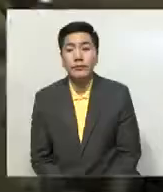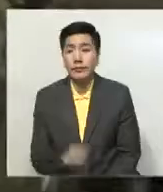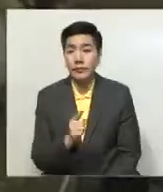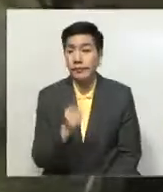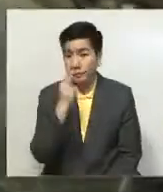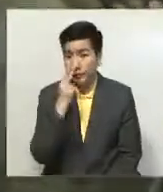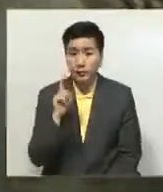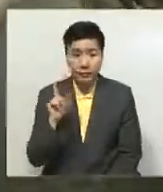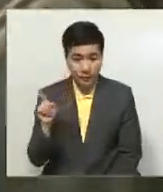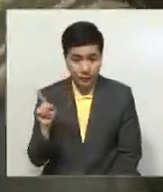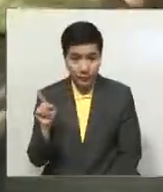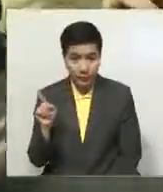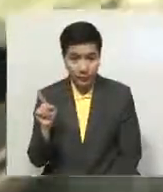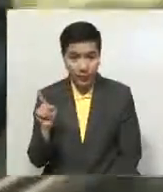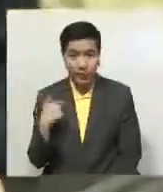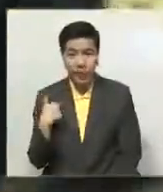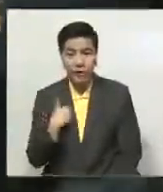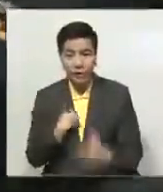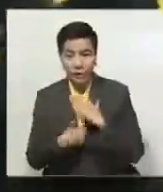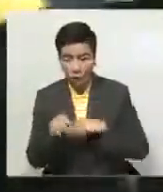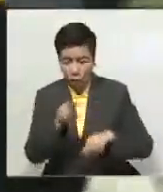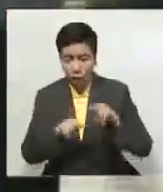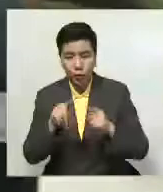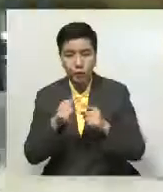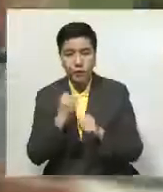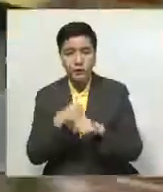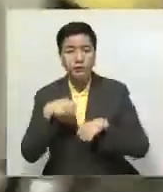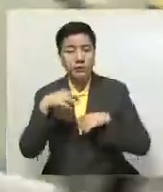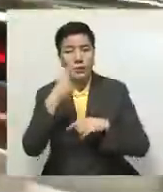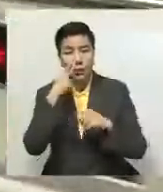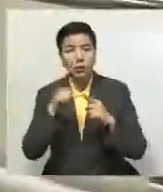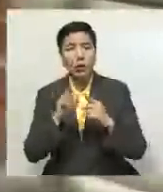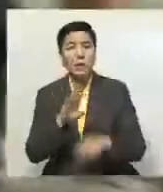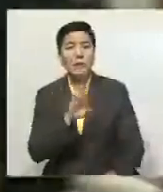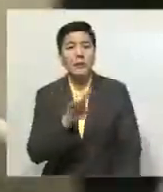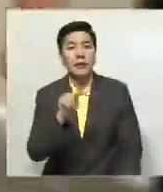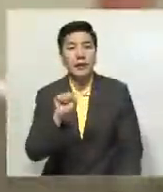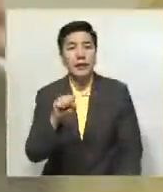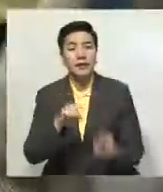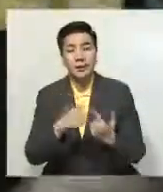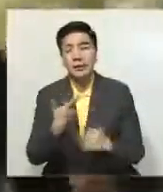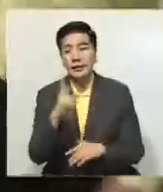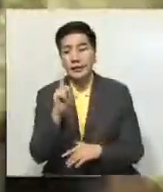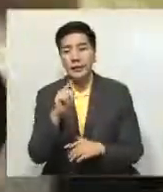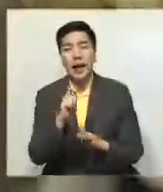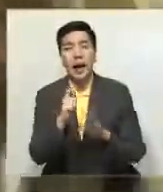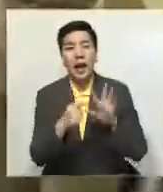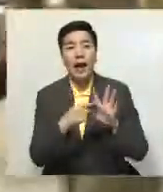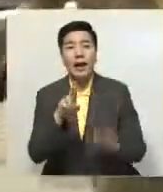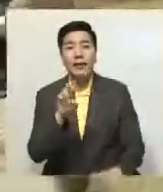ที่คุณผู้ชมเห็นอยู่ในภาพนี้เลยนะคะก็คือเป็นการลงพื้นที่ตรวจสัญญาณการเดินรถไฟฟ้า BTS สายสีเขียวสถานีอ